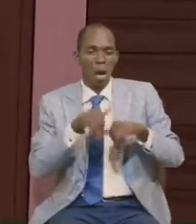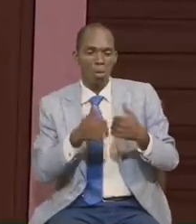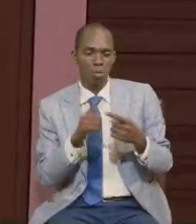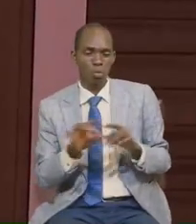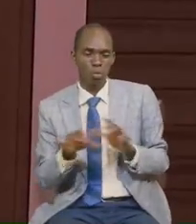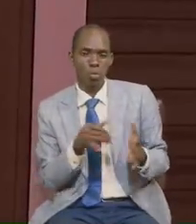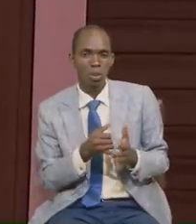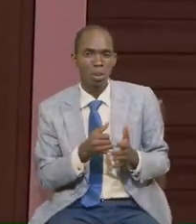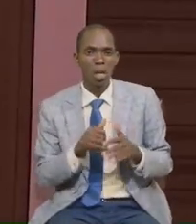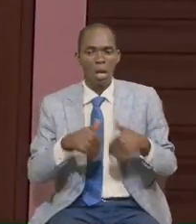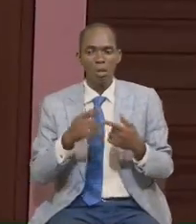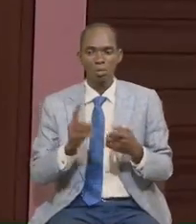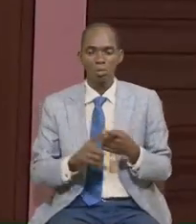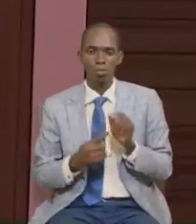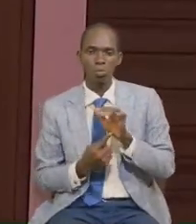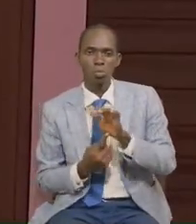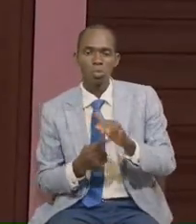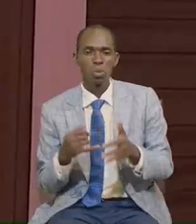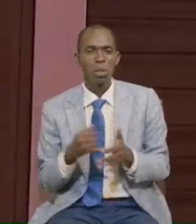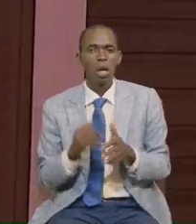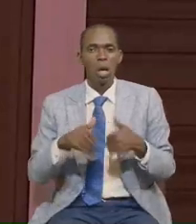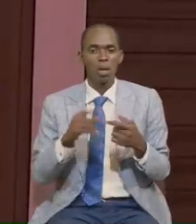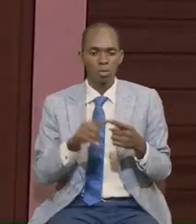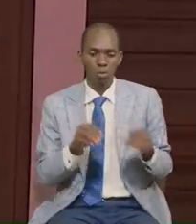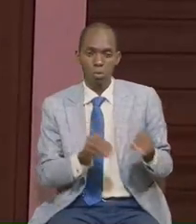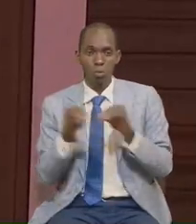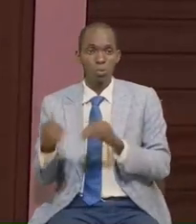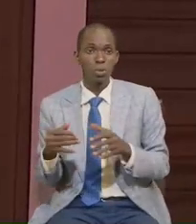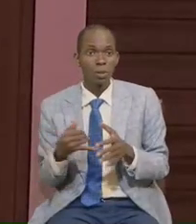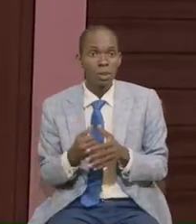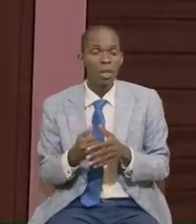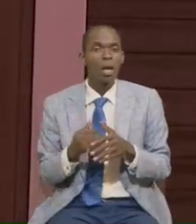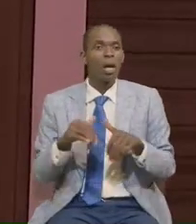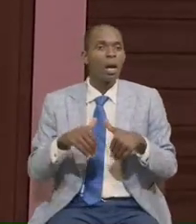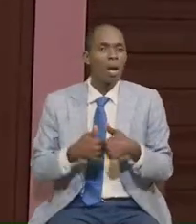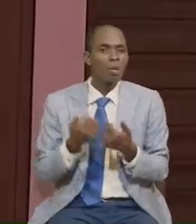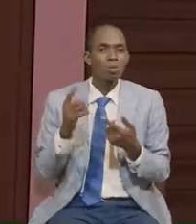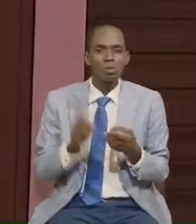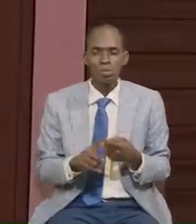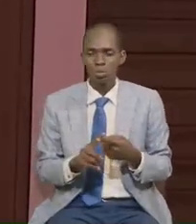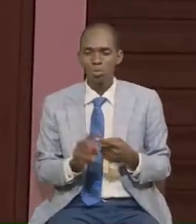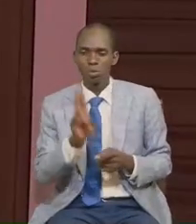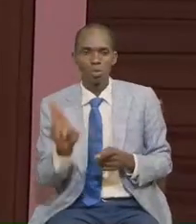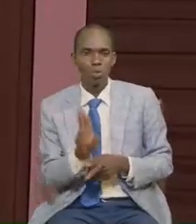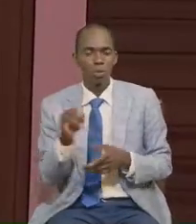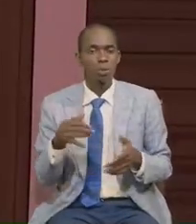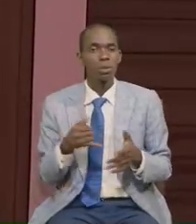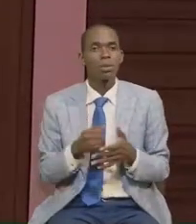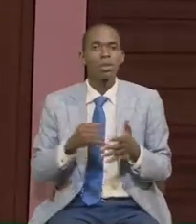agir, comment remplacer, comment réorganiser ça, comment administrer cela. Ce n'est pas